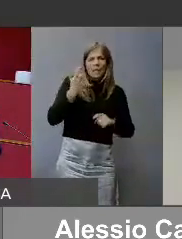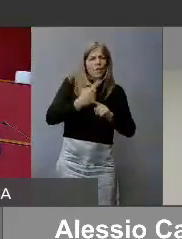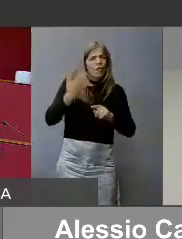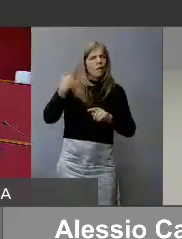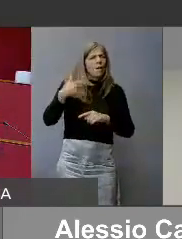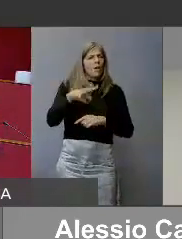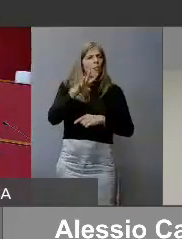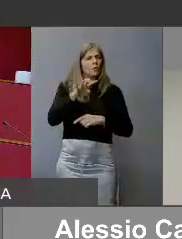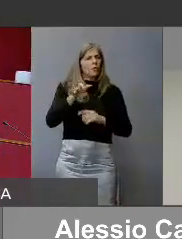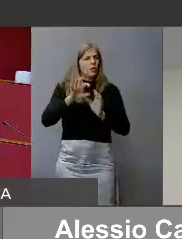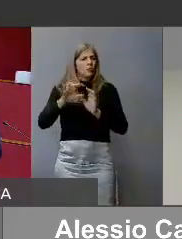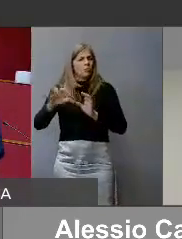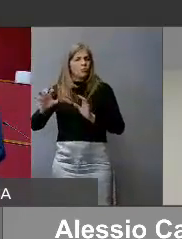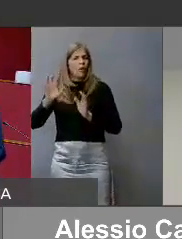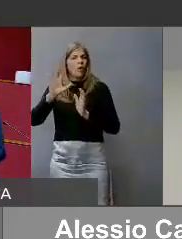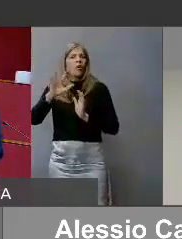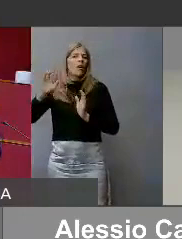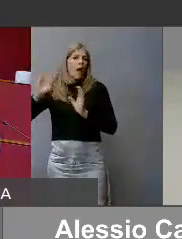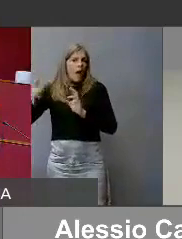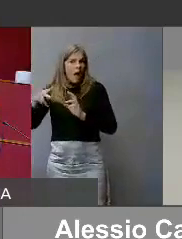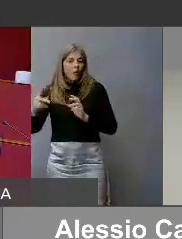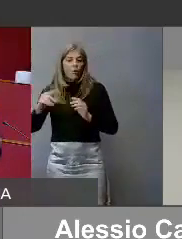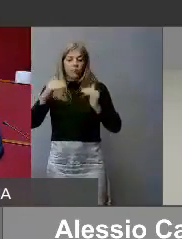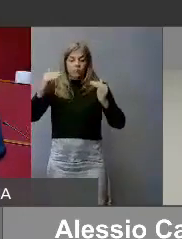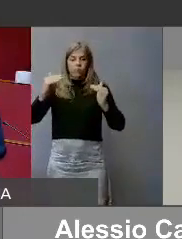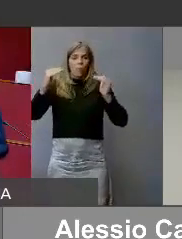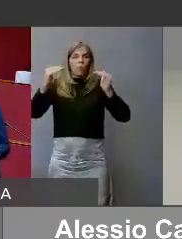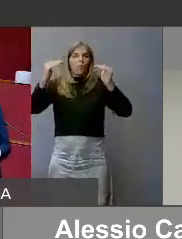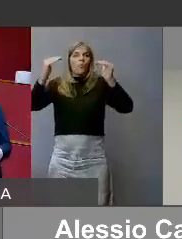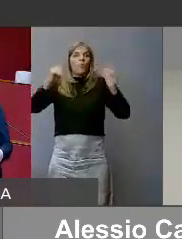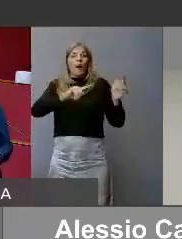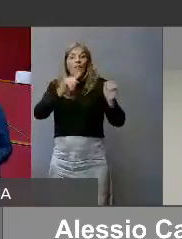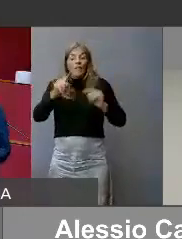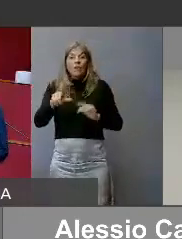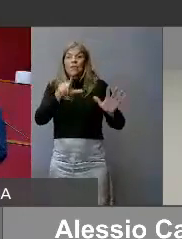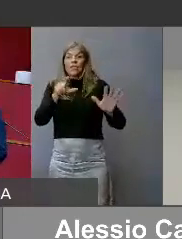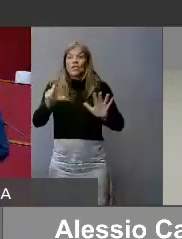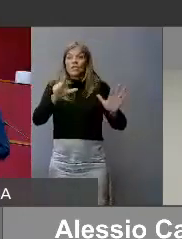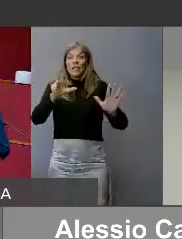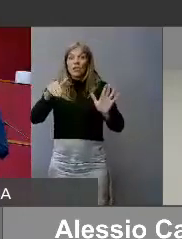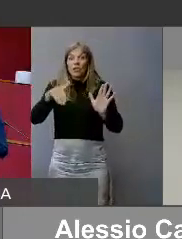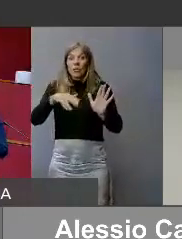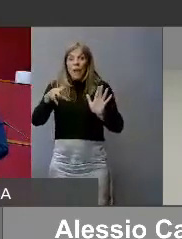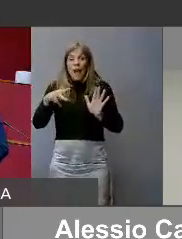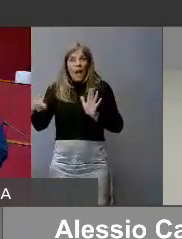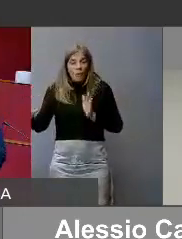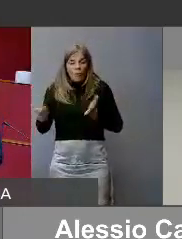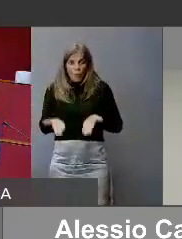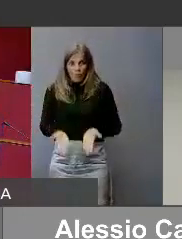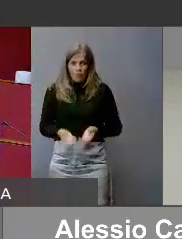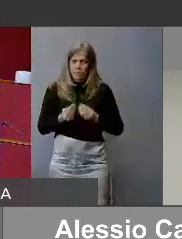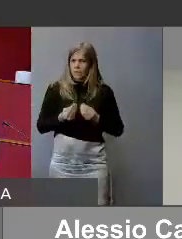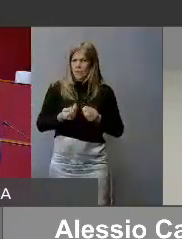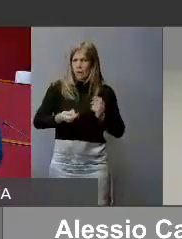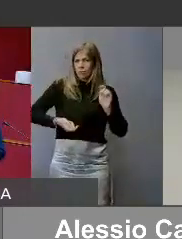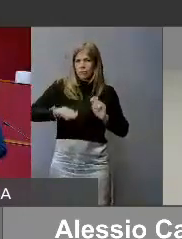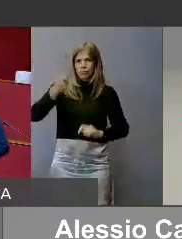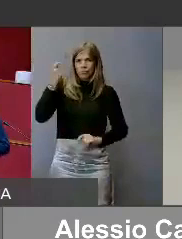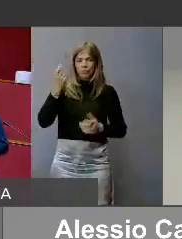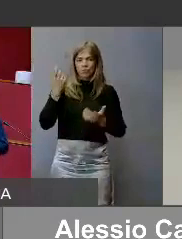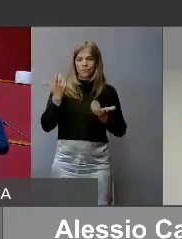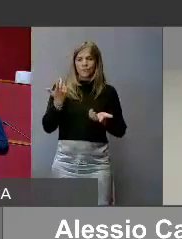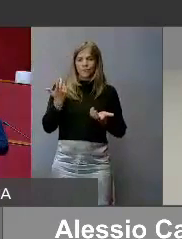2019 un po di più di 500 mila nel 2020 ora arriviamo a 772 mila euro allora la domanda è